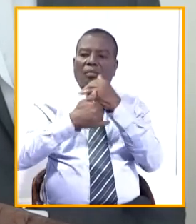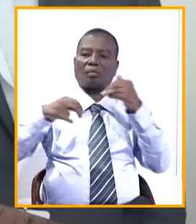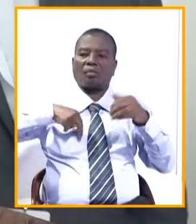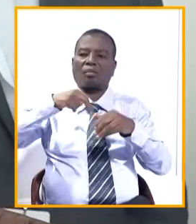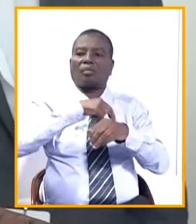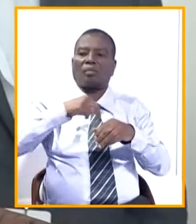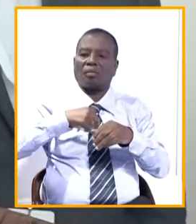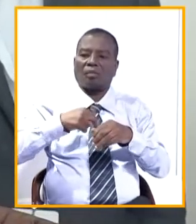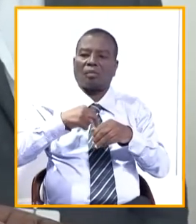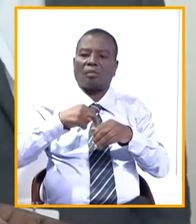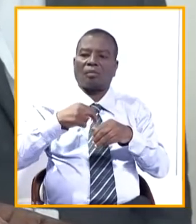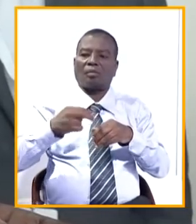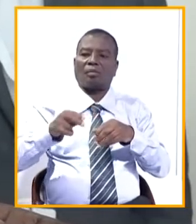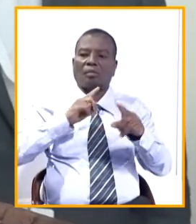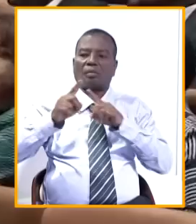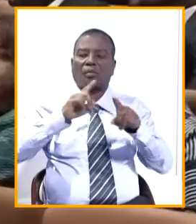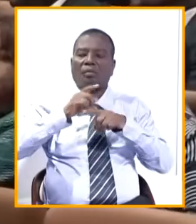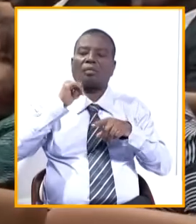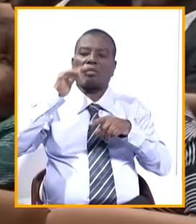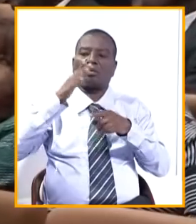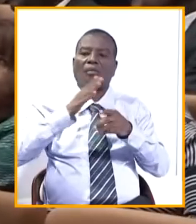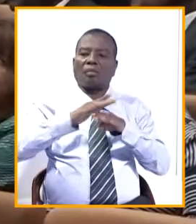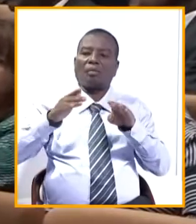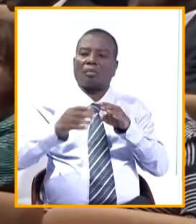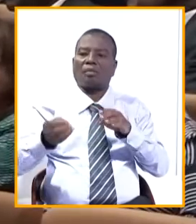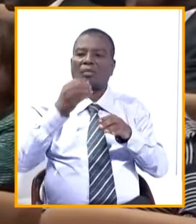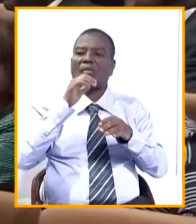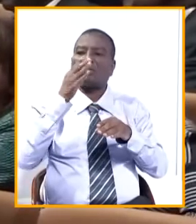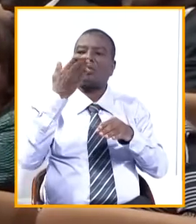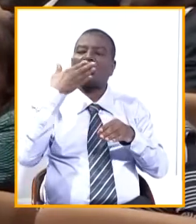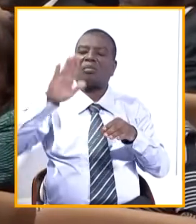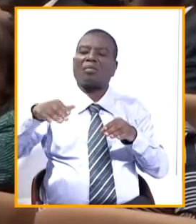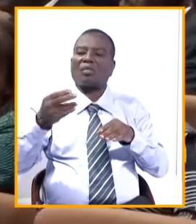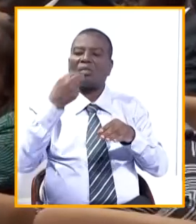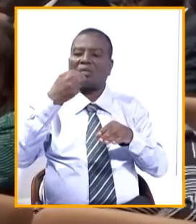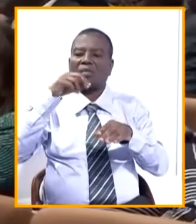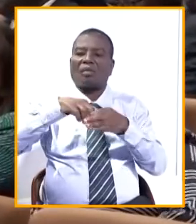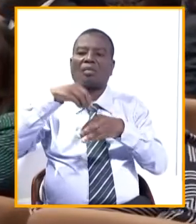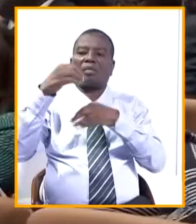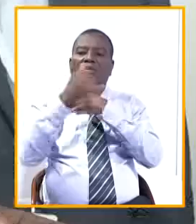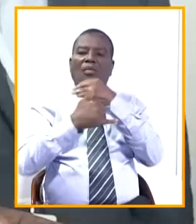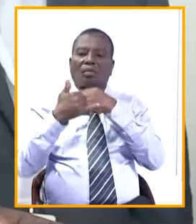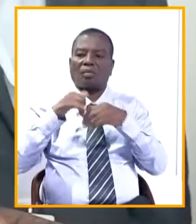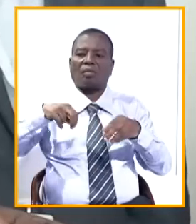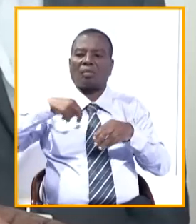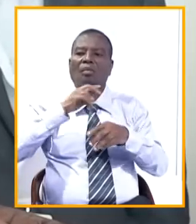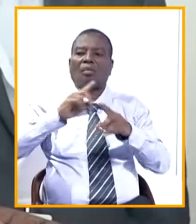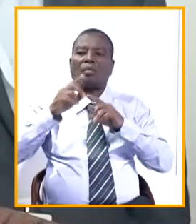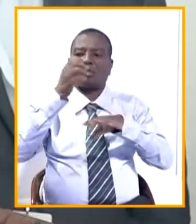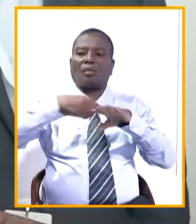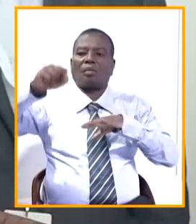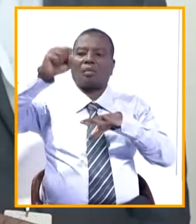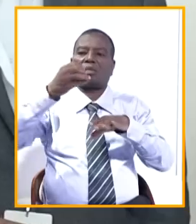plus de malnutrition dans nos pays et que nous parlerons véritablement de souveraineté